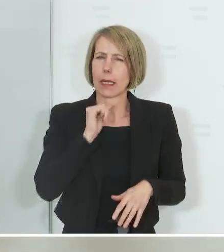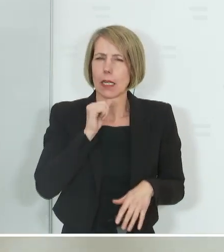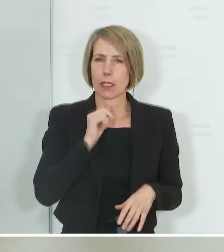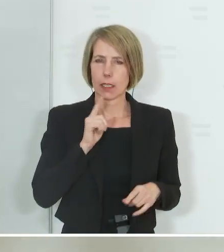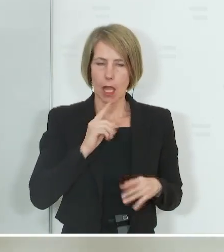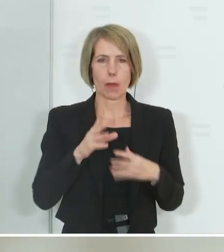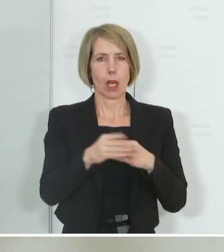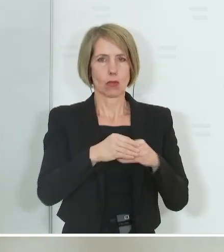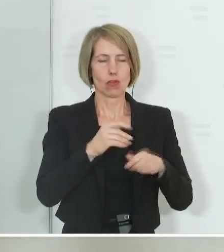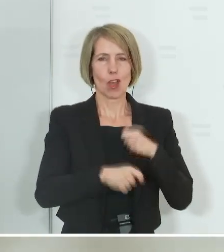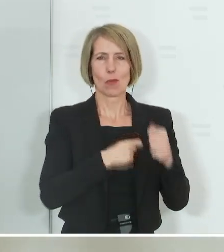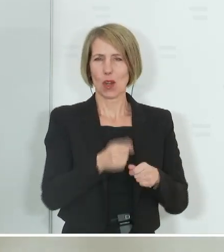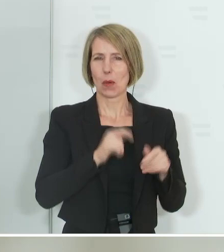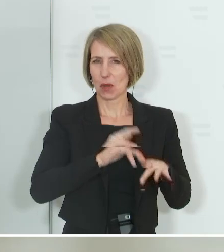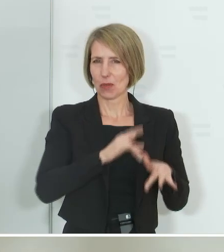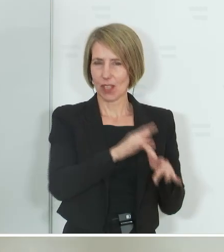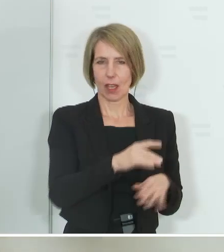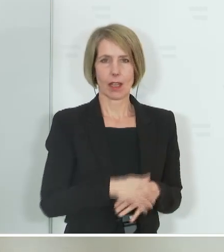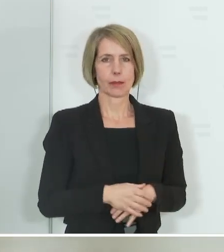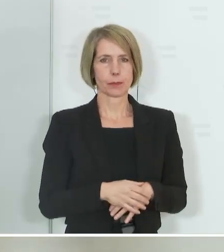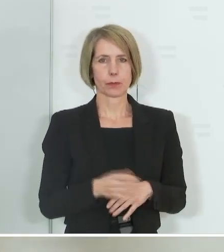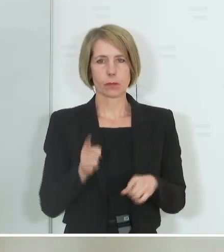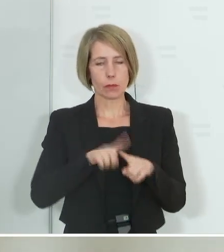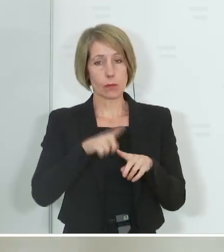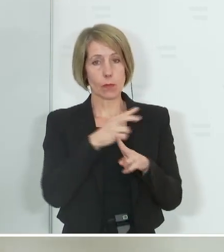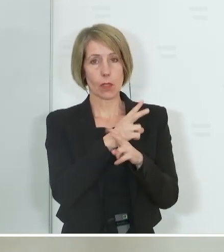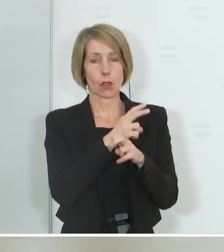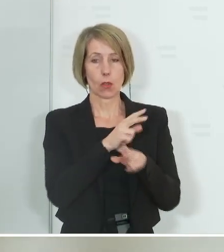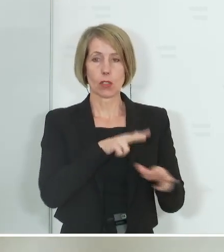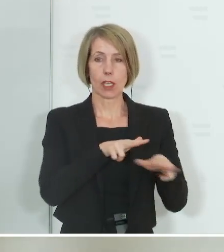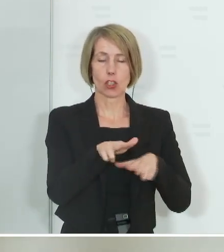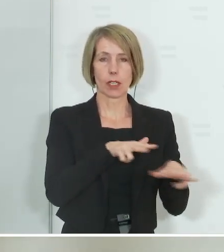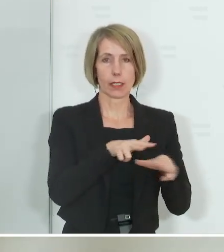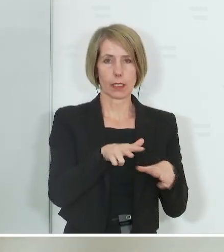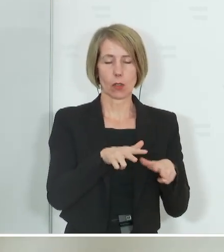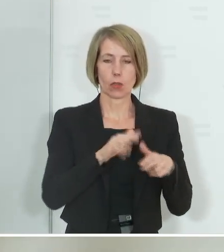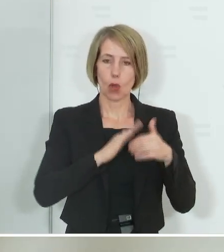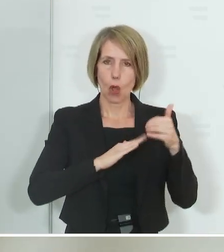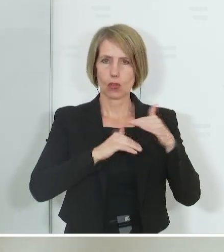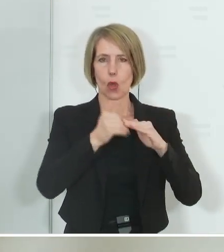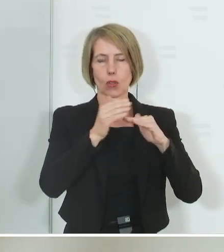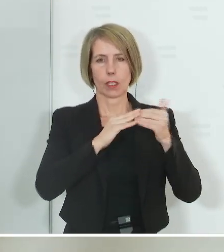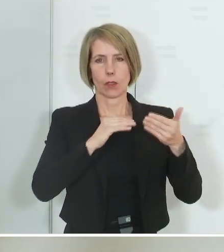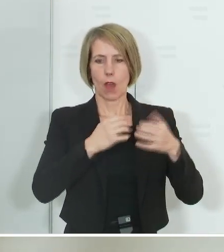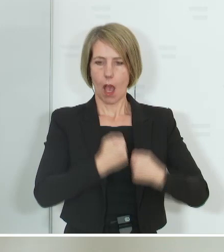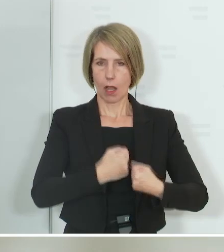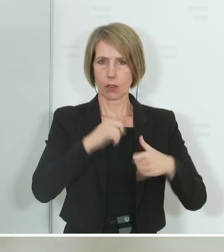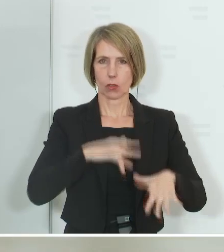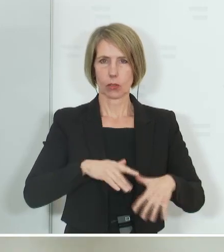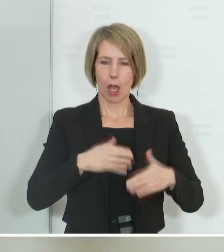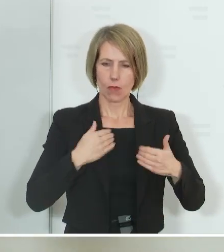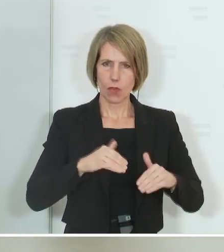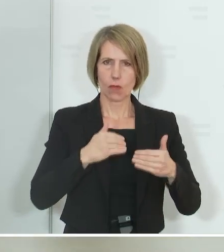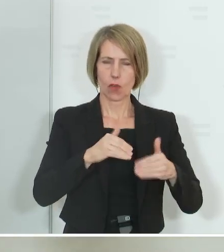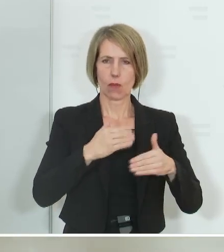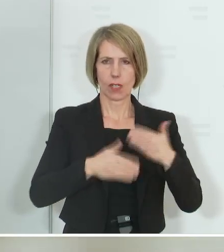die Zusammenarbeit ist da. Und vor allem hat die österreichische Regierung diese konstruktive Haltung, die notwendig ist, um vorwärts zu